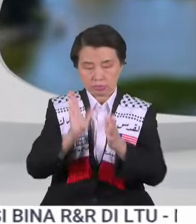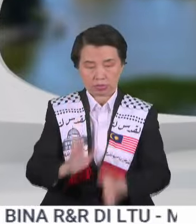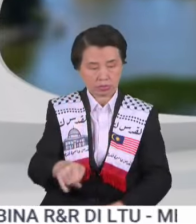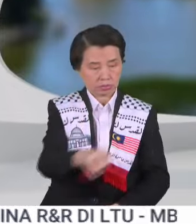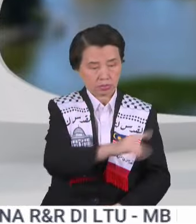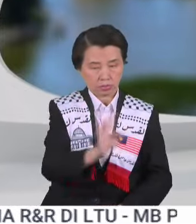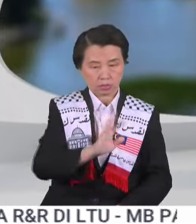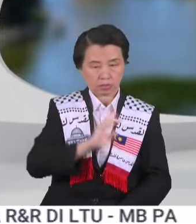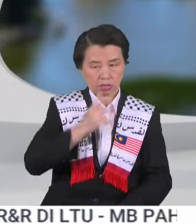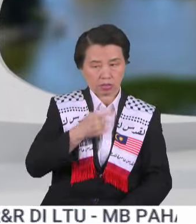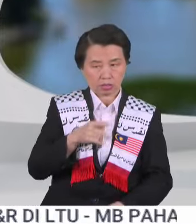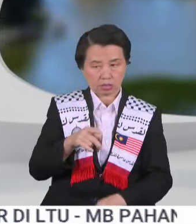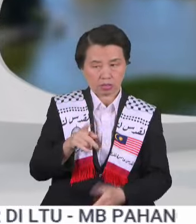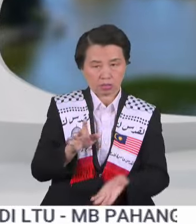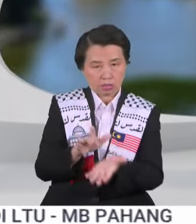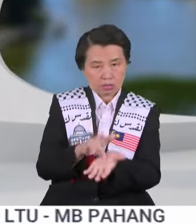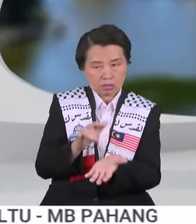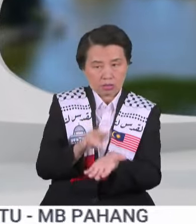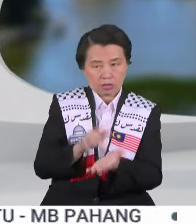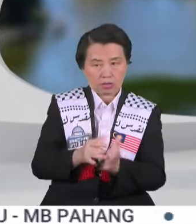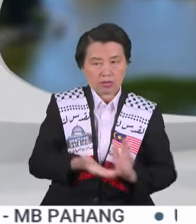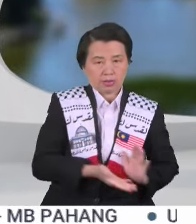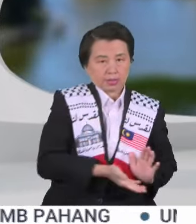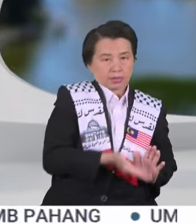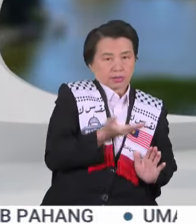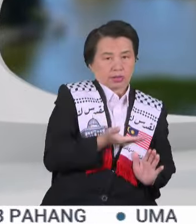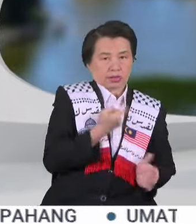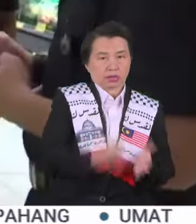tidak memanipulasikan harga sesuka hati.